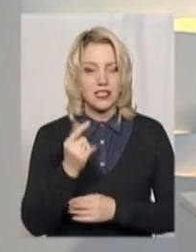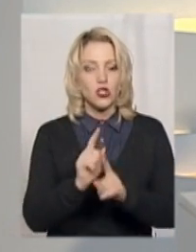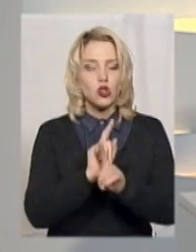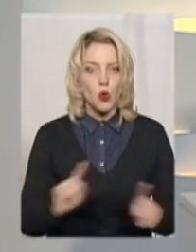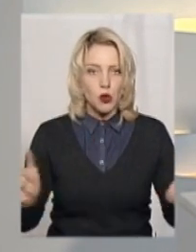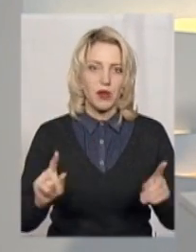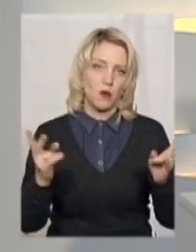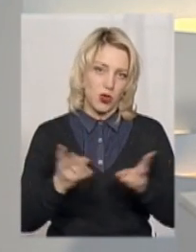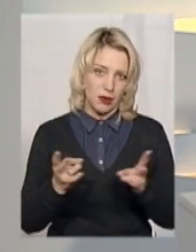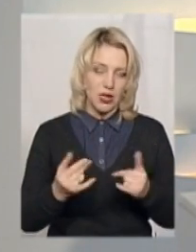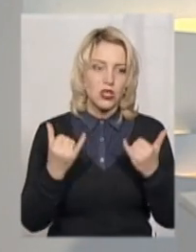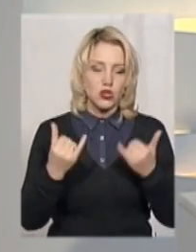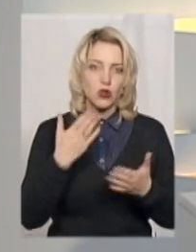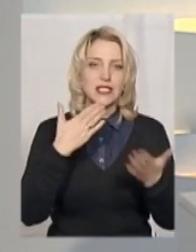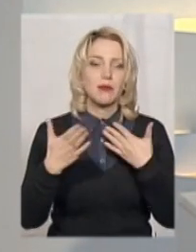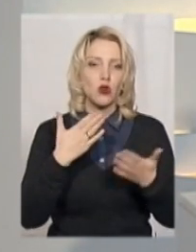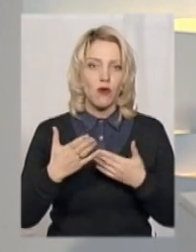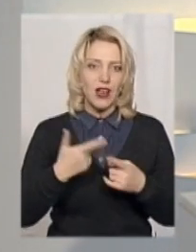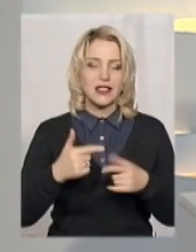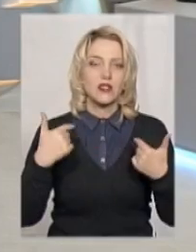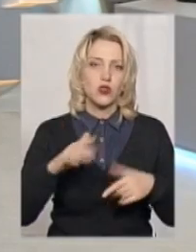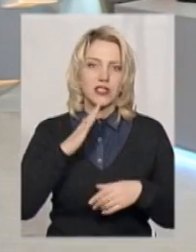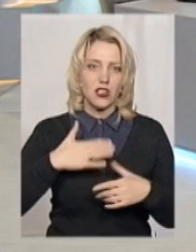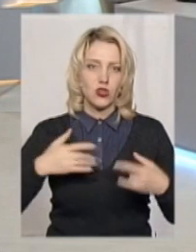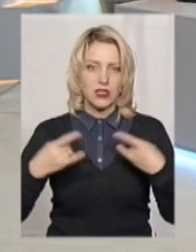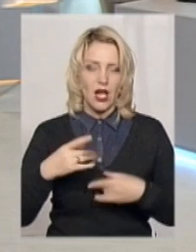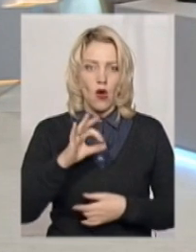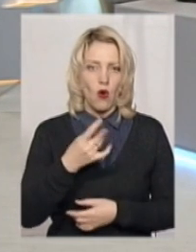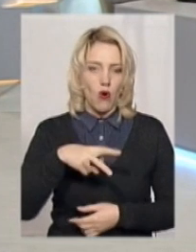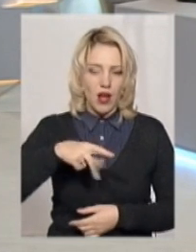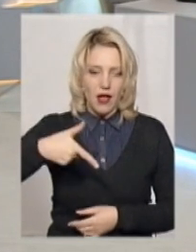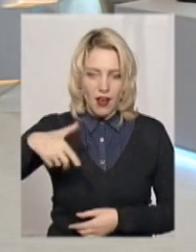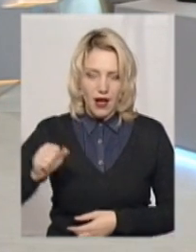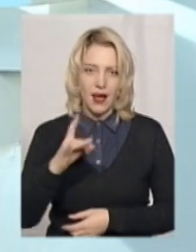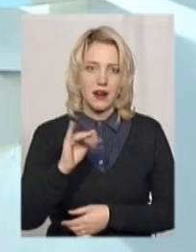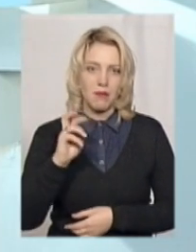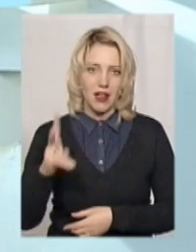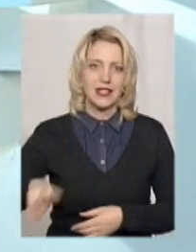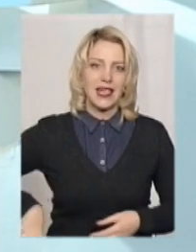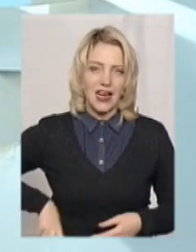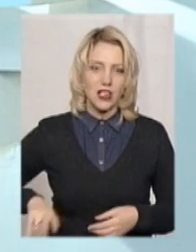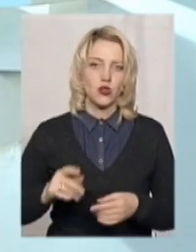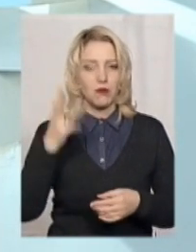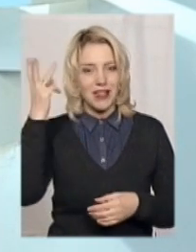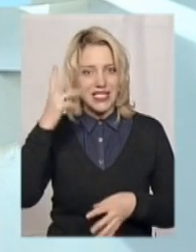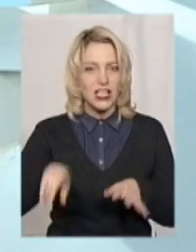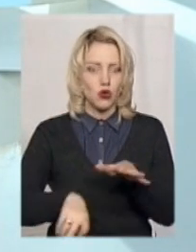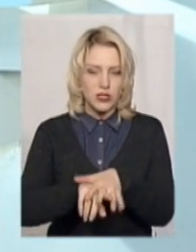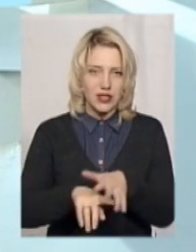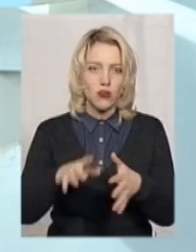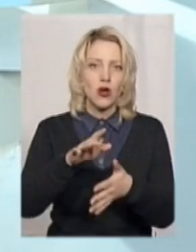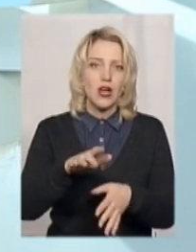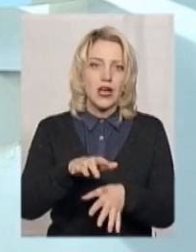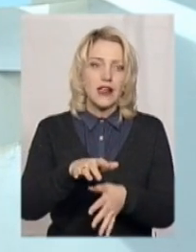особливими потребами. Сьогодні спілкуватимемося із гостем студії Ольгою Рибак, директором Хмельницького інклюзивно-ресурсного